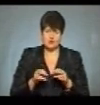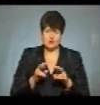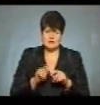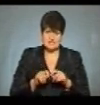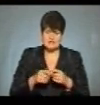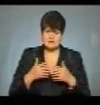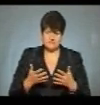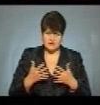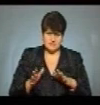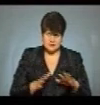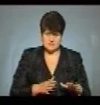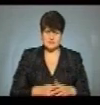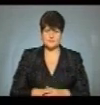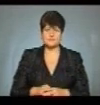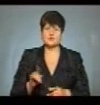Що стосується